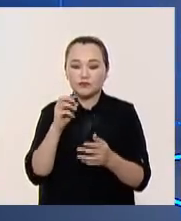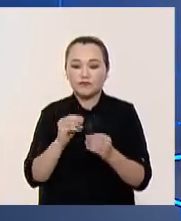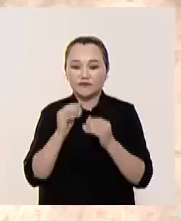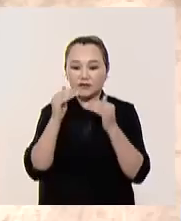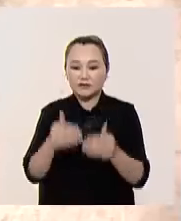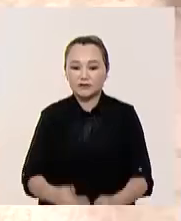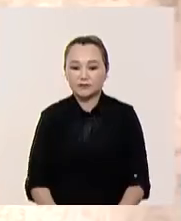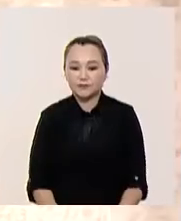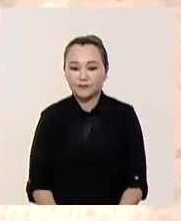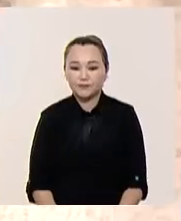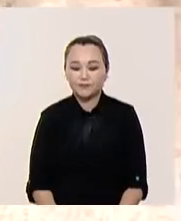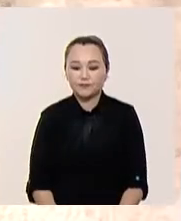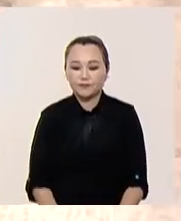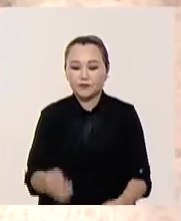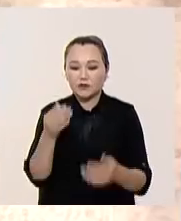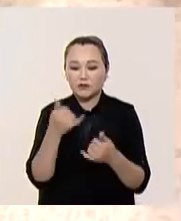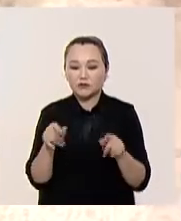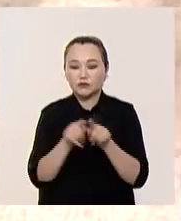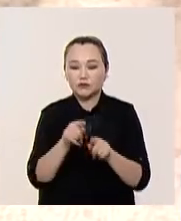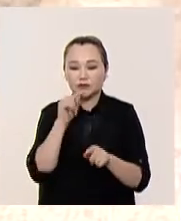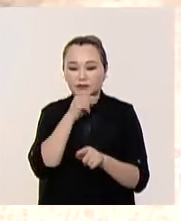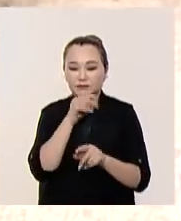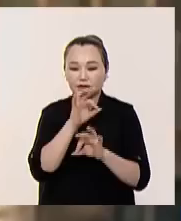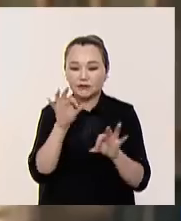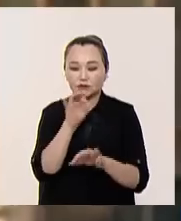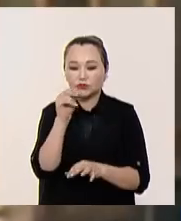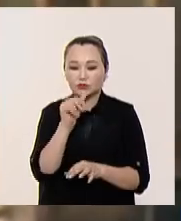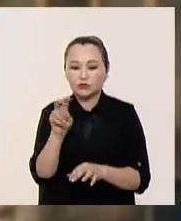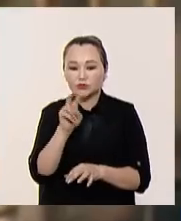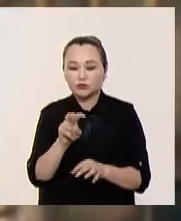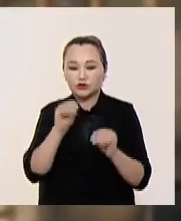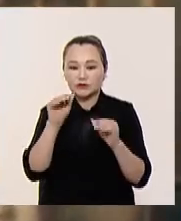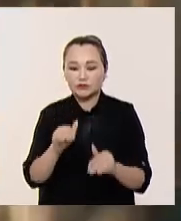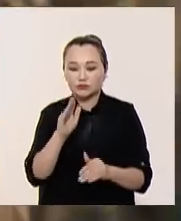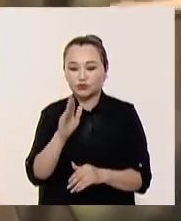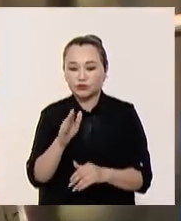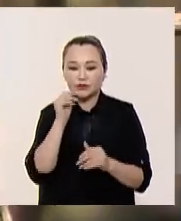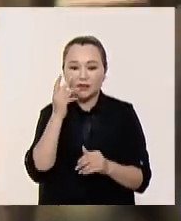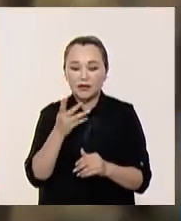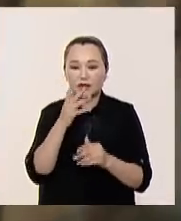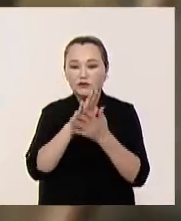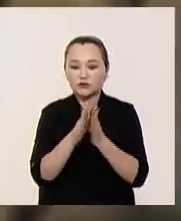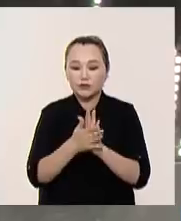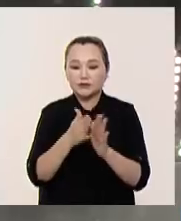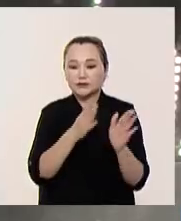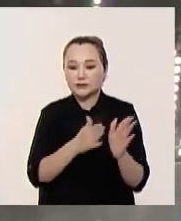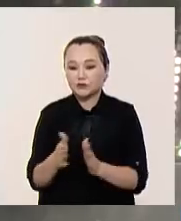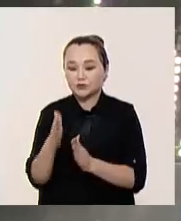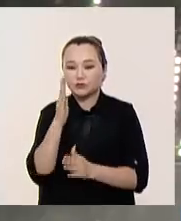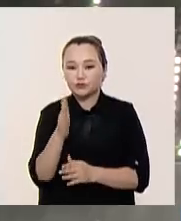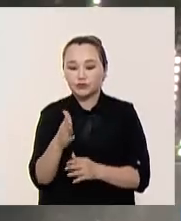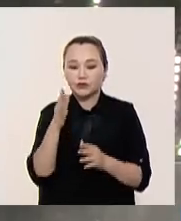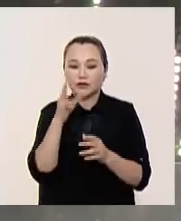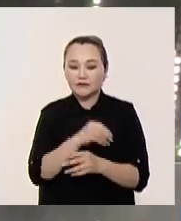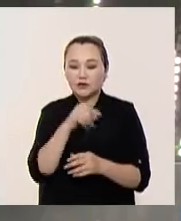вырос. Но экономисты уверяют, курс рубля снизится, как только геополитическая ситуация стабилизируется и в